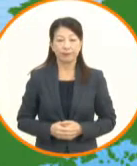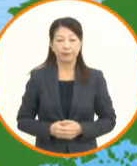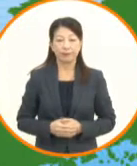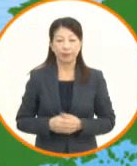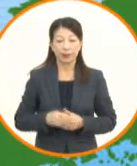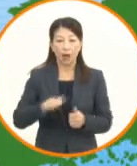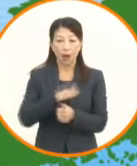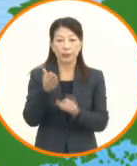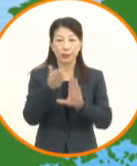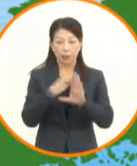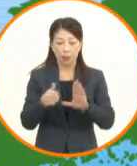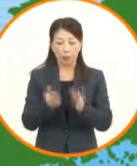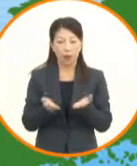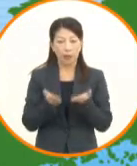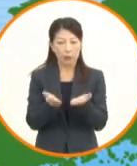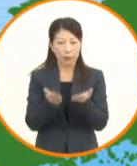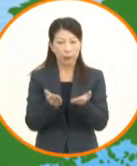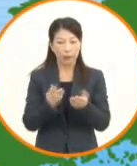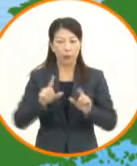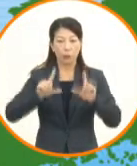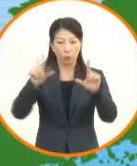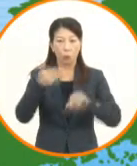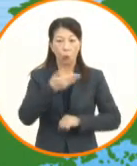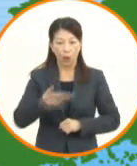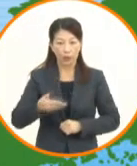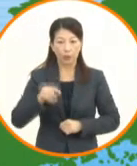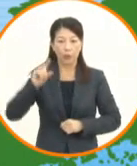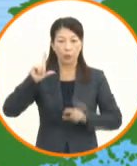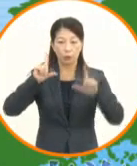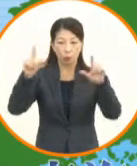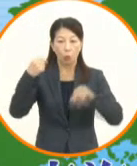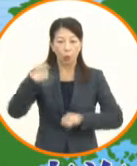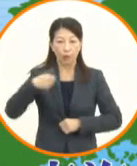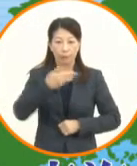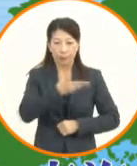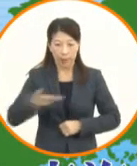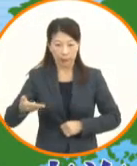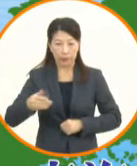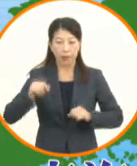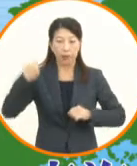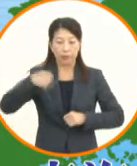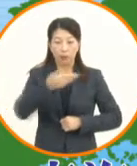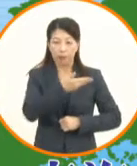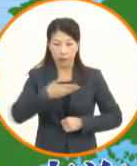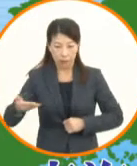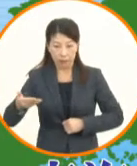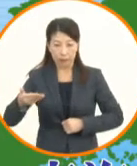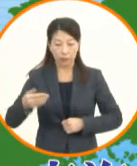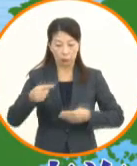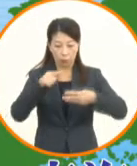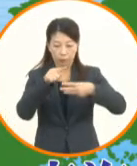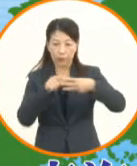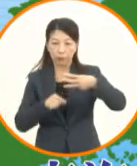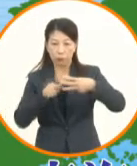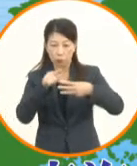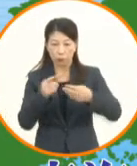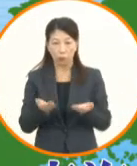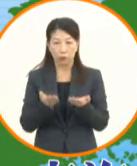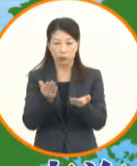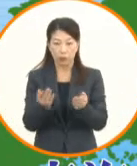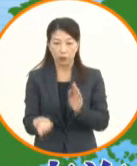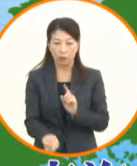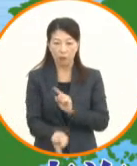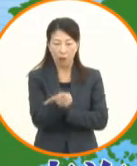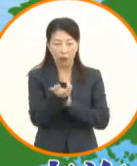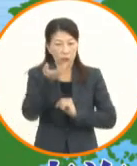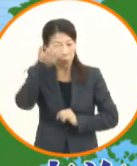愛知県には東海地震、東南海地震、南海地震、この3つの地震が危ぶま